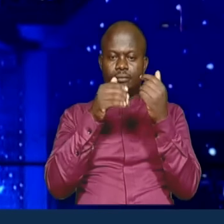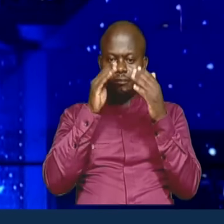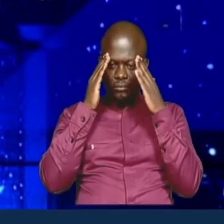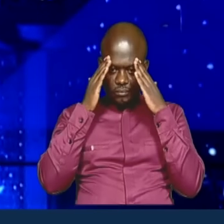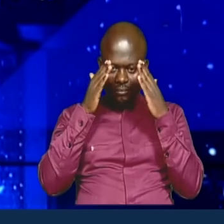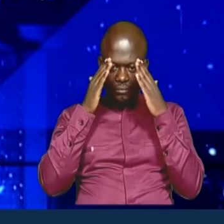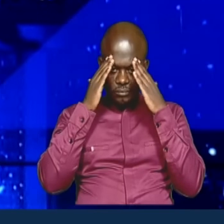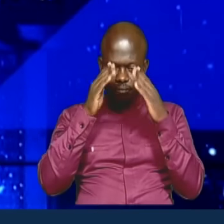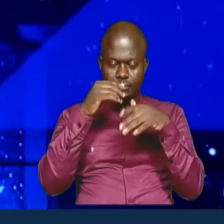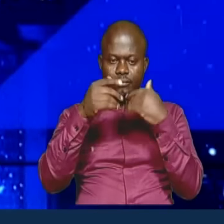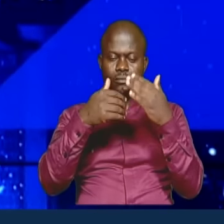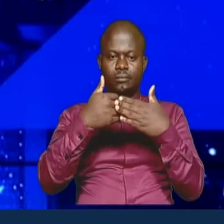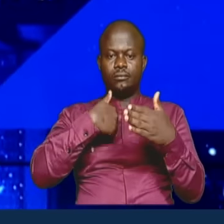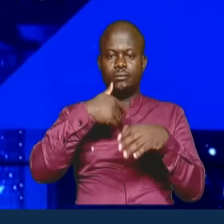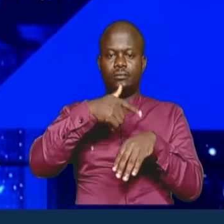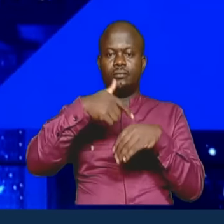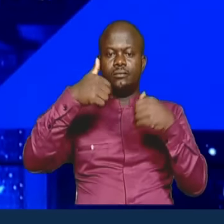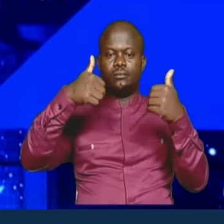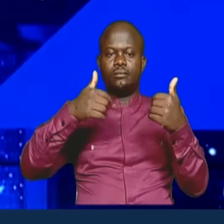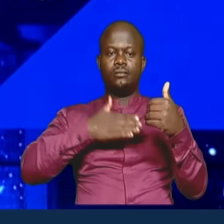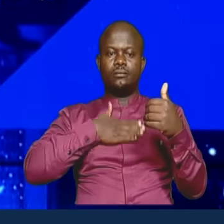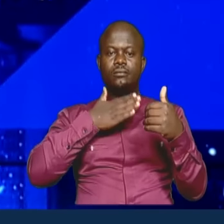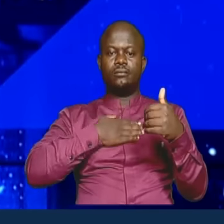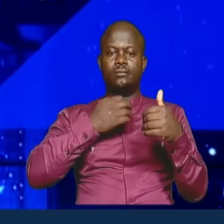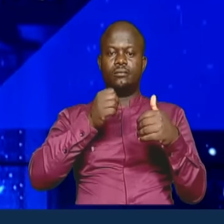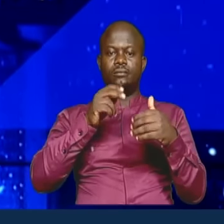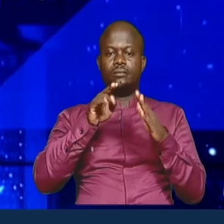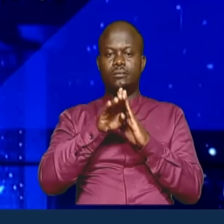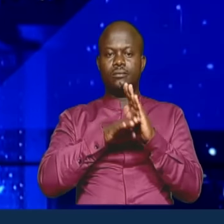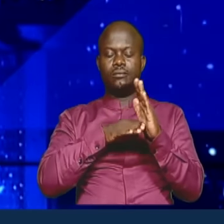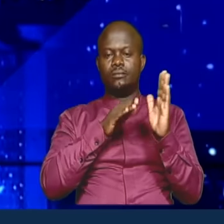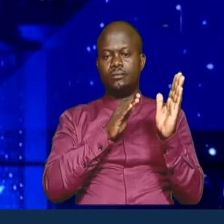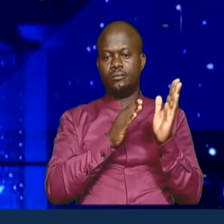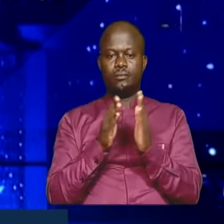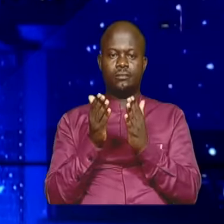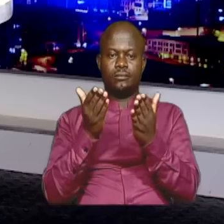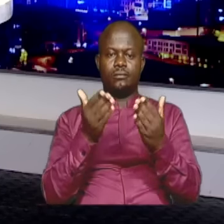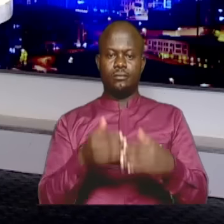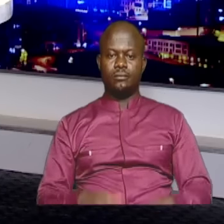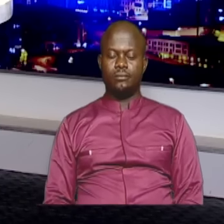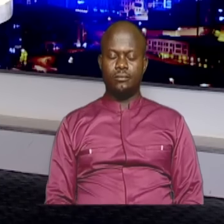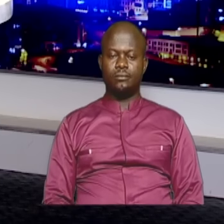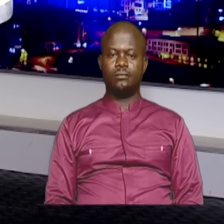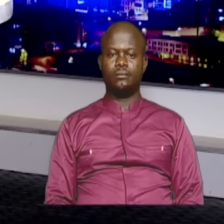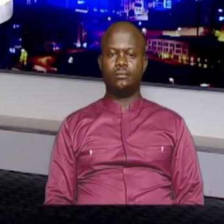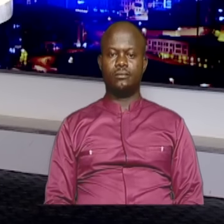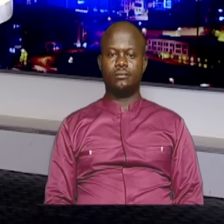Mukomeze kugira ibihe byiza, munongerwa na gahunda zitandukanye televiziyo y'u Rwanda yabateguriye.